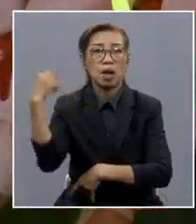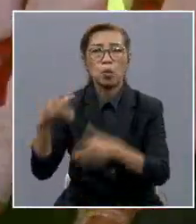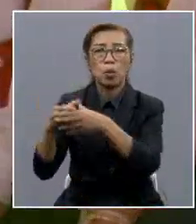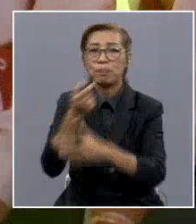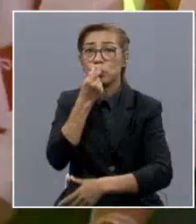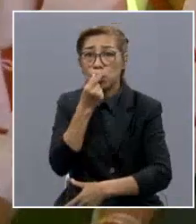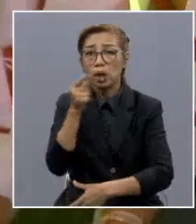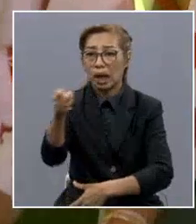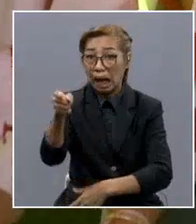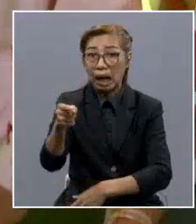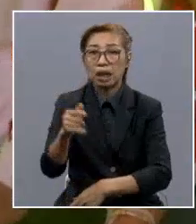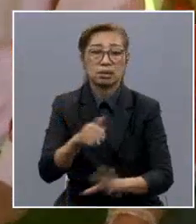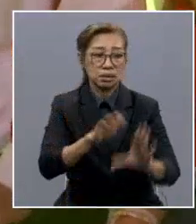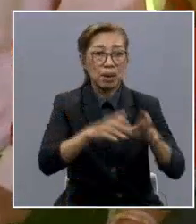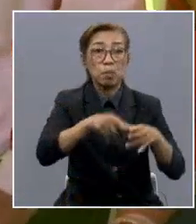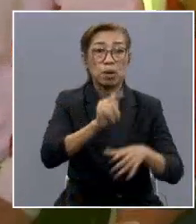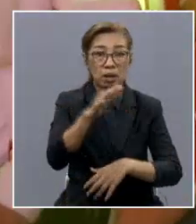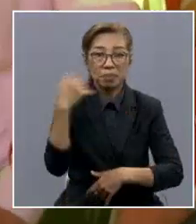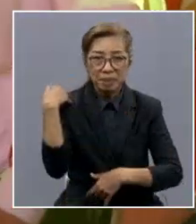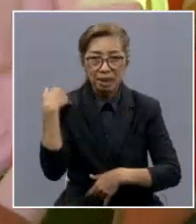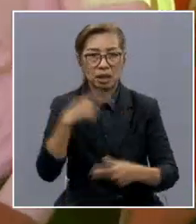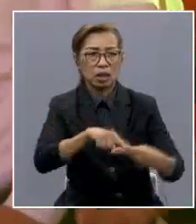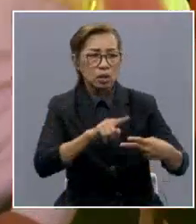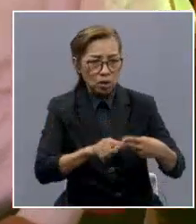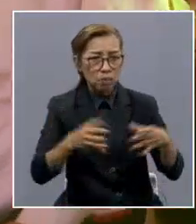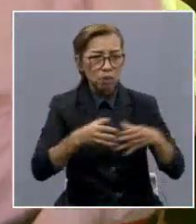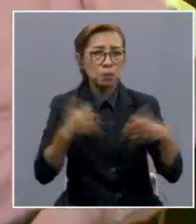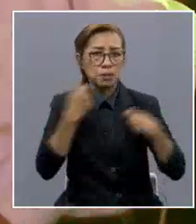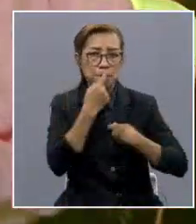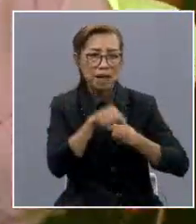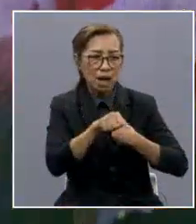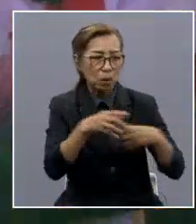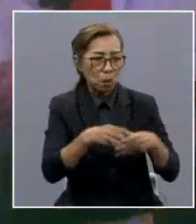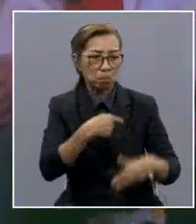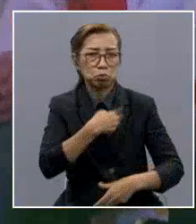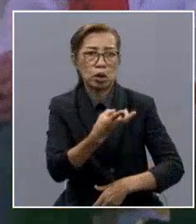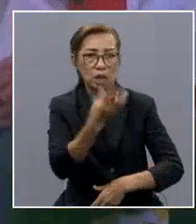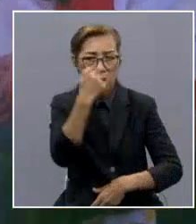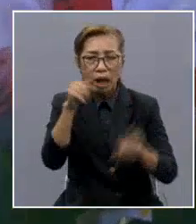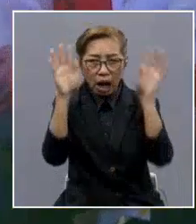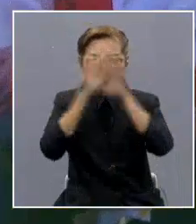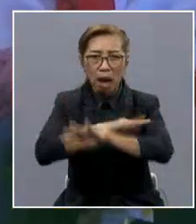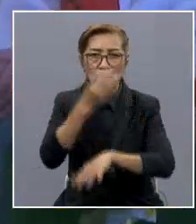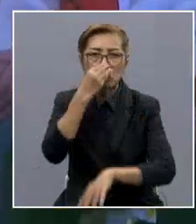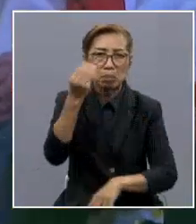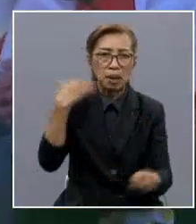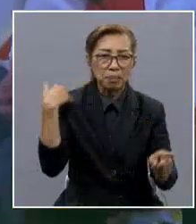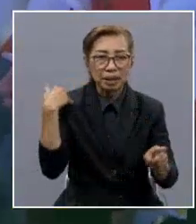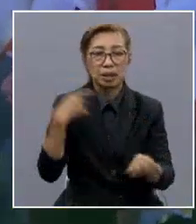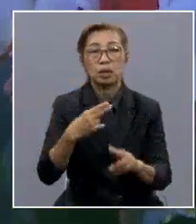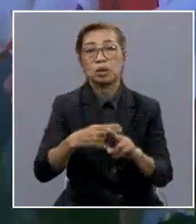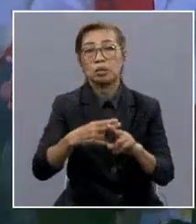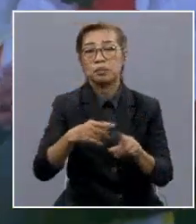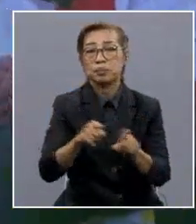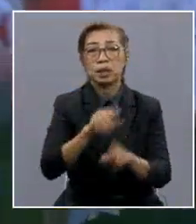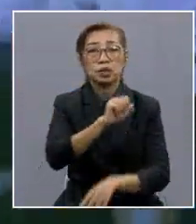ก็ยังมีกรณีที่คนเสื้อแดงบางกลุ่มน้อยใจเหมือนกับถูกทอดทิ้งอ่ะยกตัวอย่างเช่นพันตำรวจโทสุรทินพิมานเมคิน